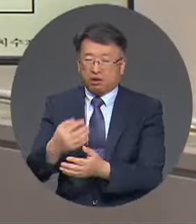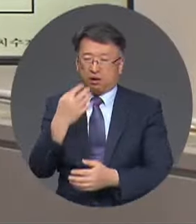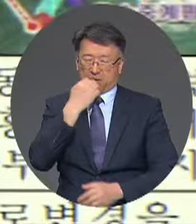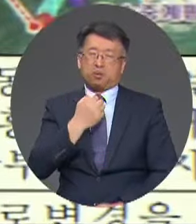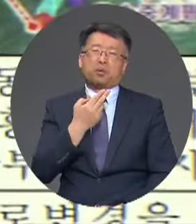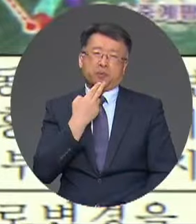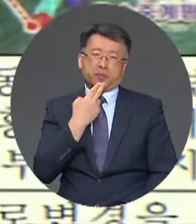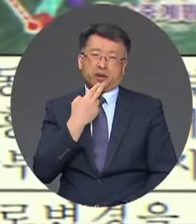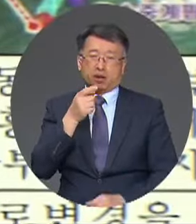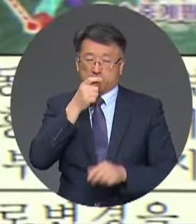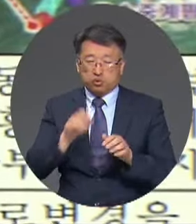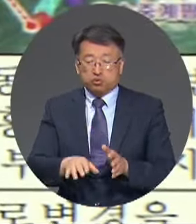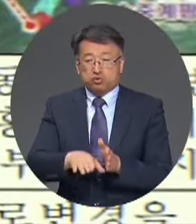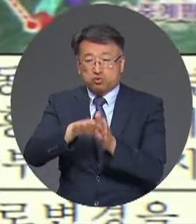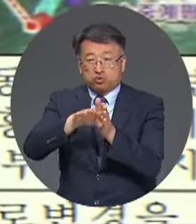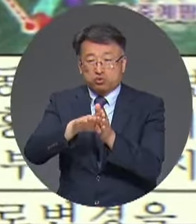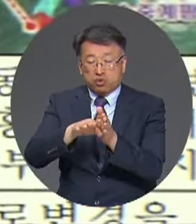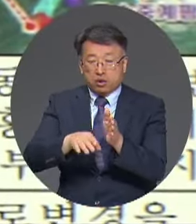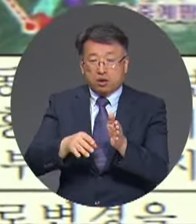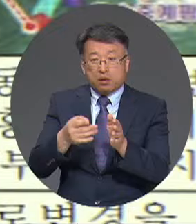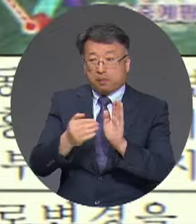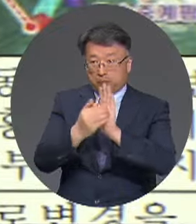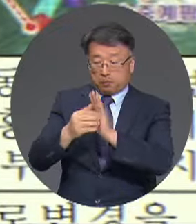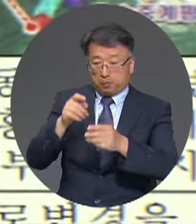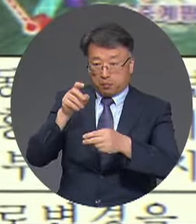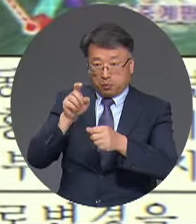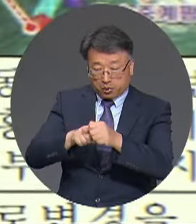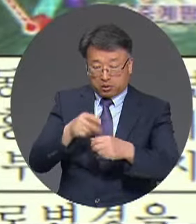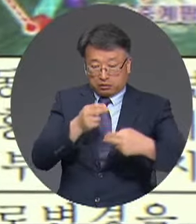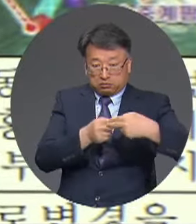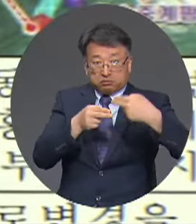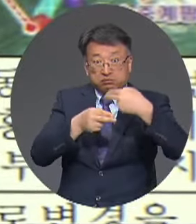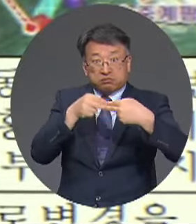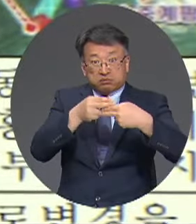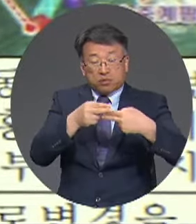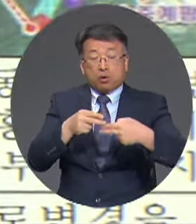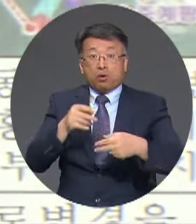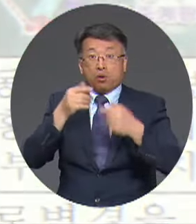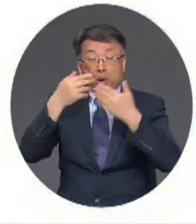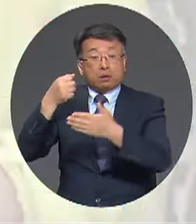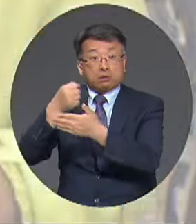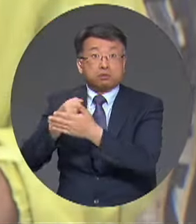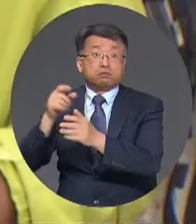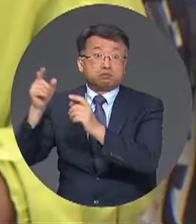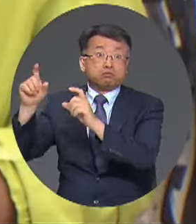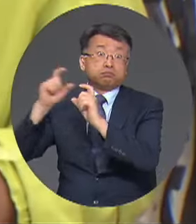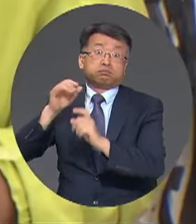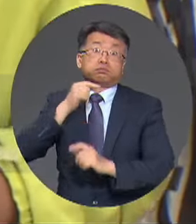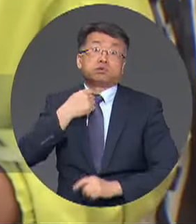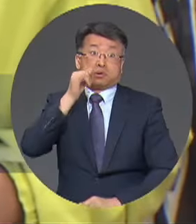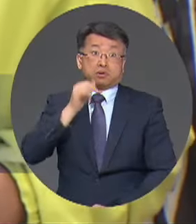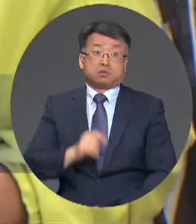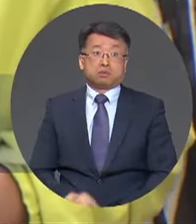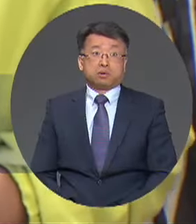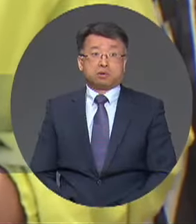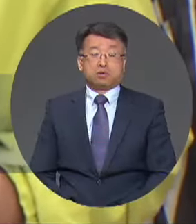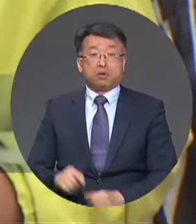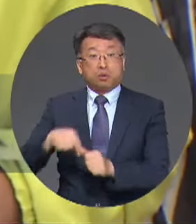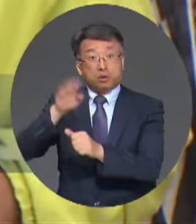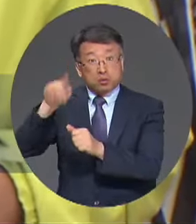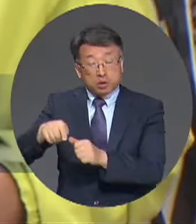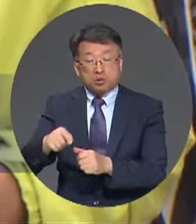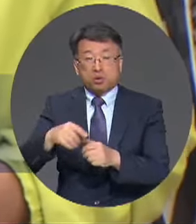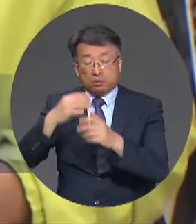적어 홍수 방어벽 설치가 합당하다는 결론이 났다고 강조합니다. 환경부가 수립한 치수